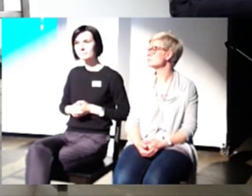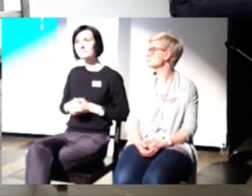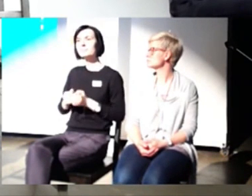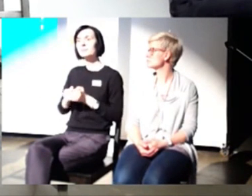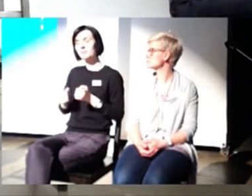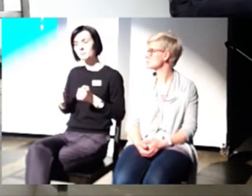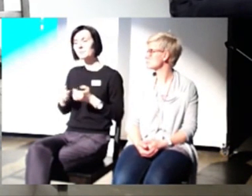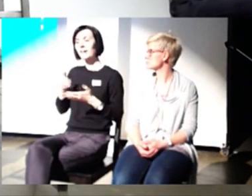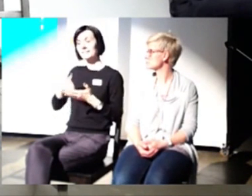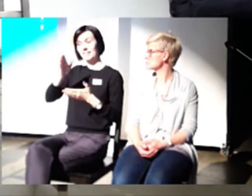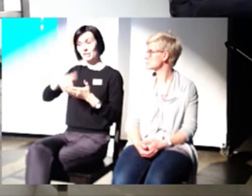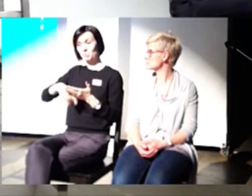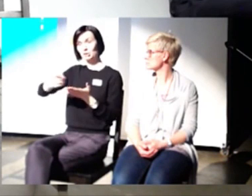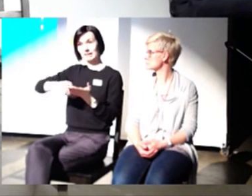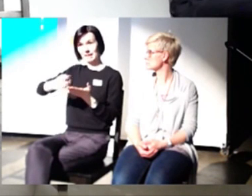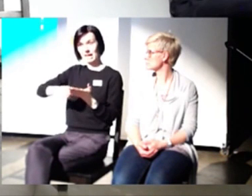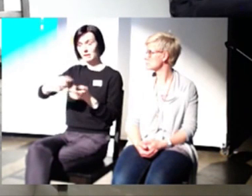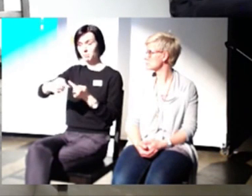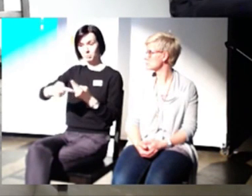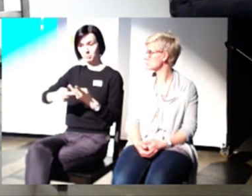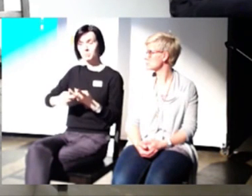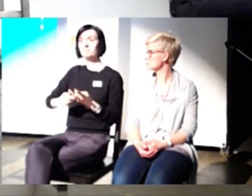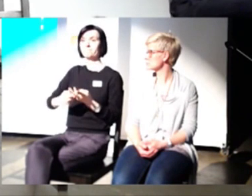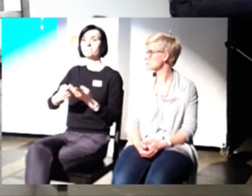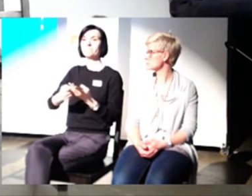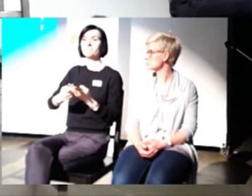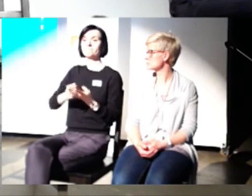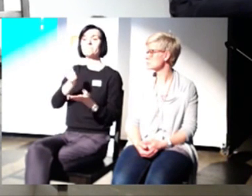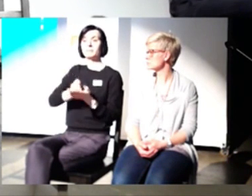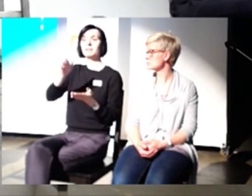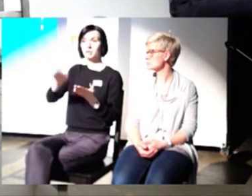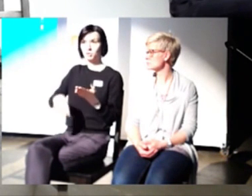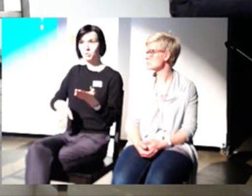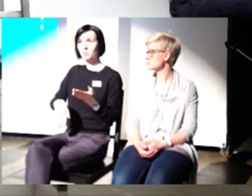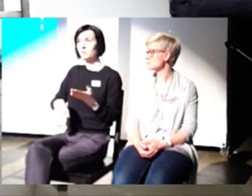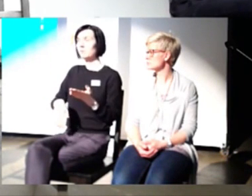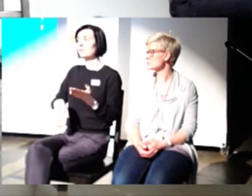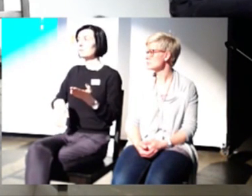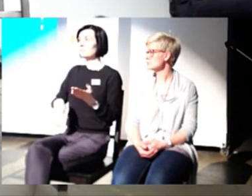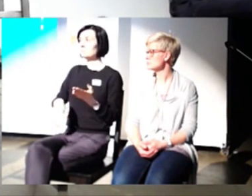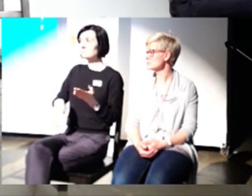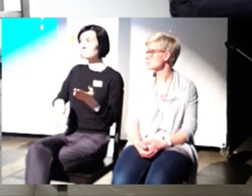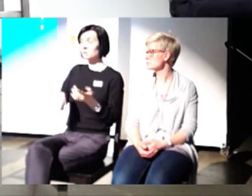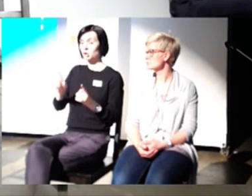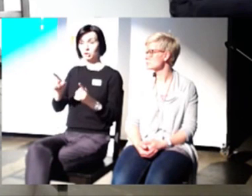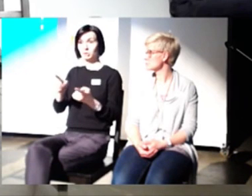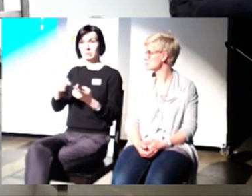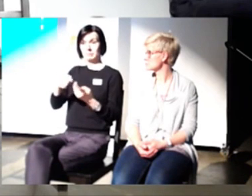esteettömyyskriteerit on mitkä ne on. Että täysin esteettöntä kutakuinkin saa, jos pystyy täyttämään ne